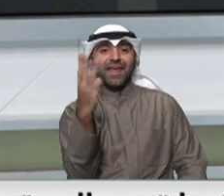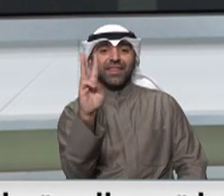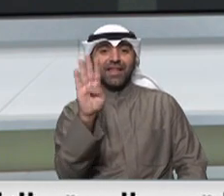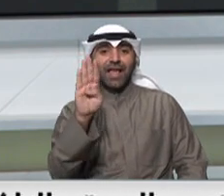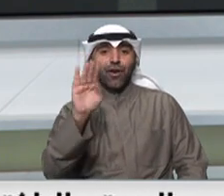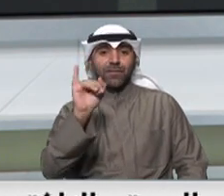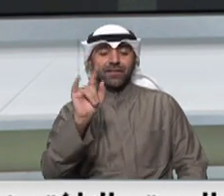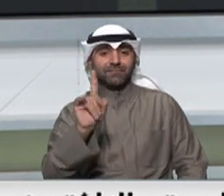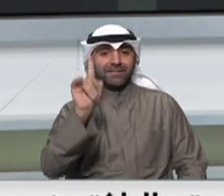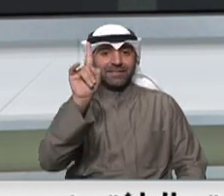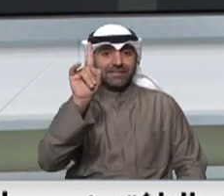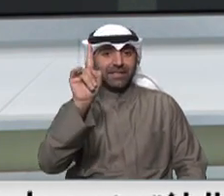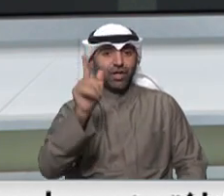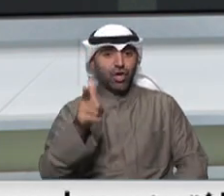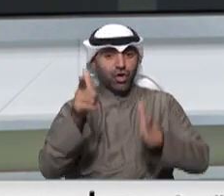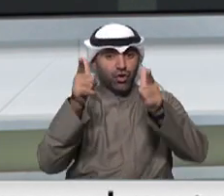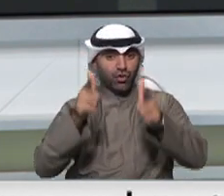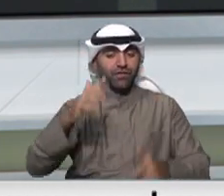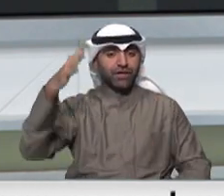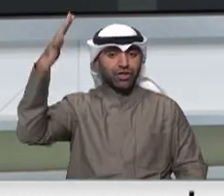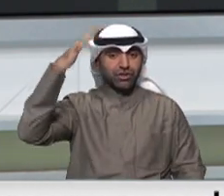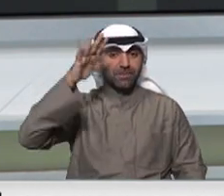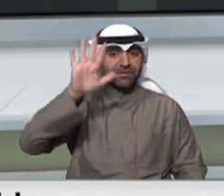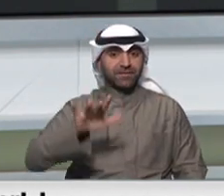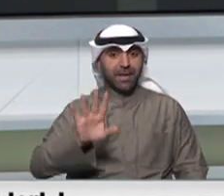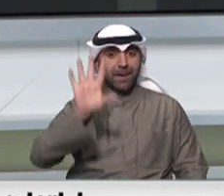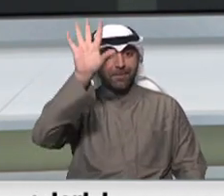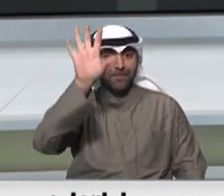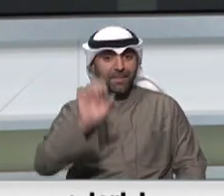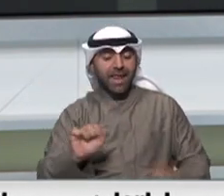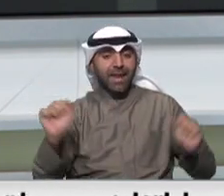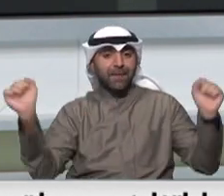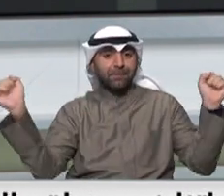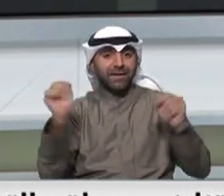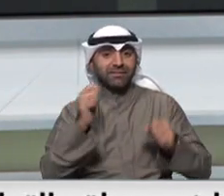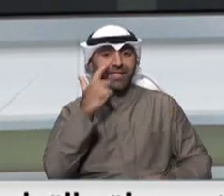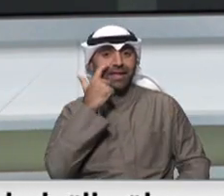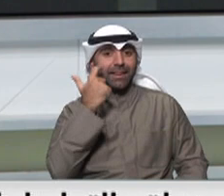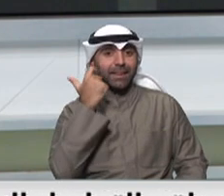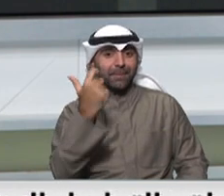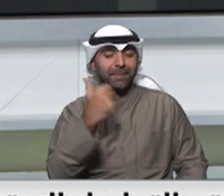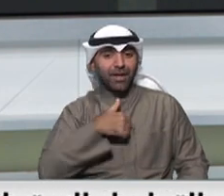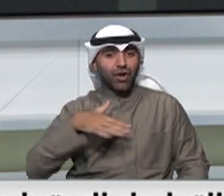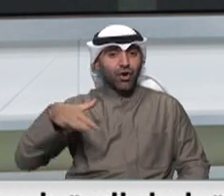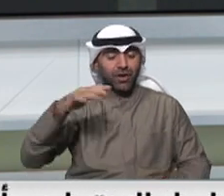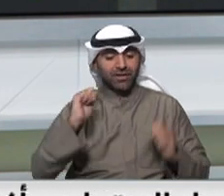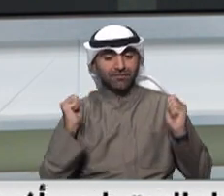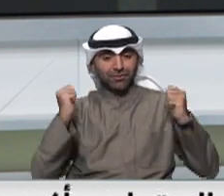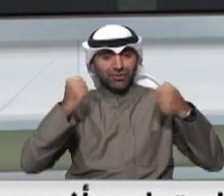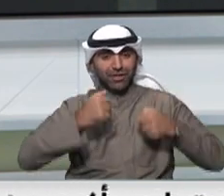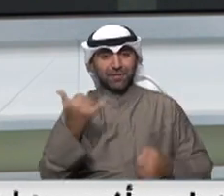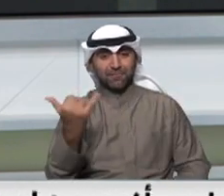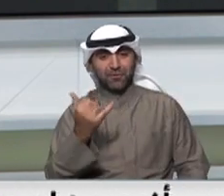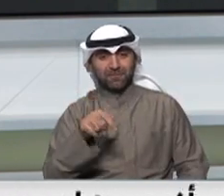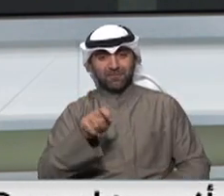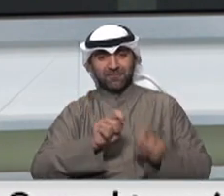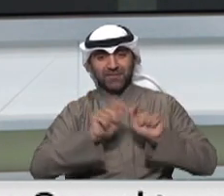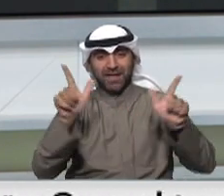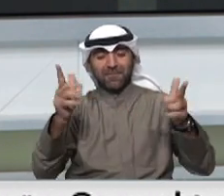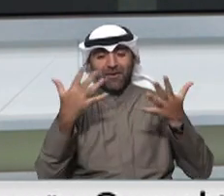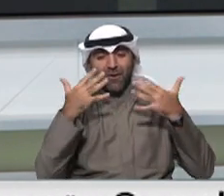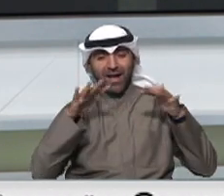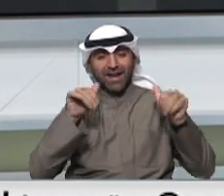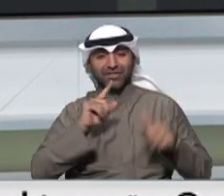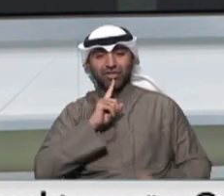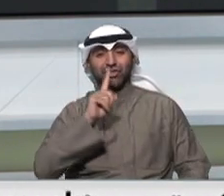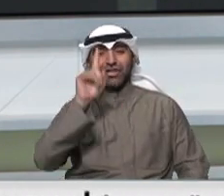خلال المساء راح تكون بارده نسبيا والبروده ملحوظه اكثر في الفترات المتاخره من الليل والفجر نشرتنا الجويه تنتهي والان نعود